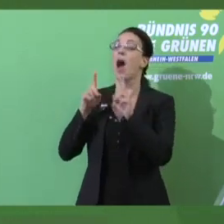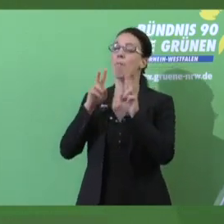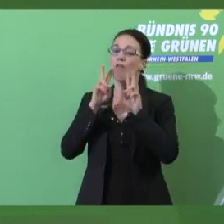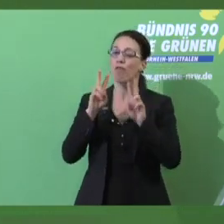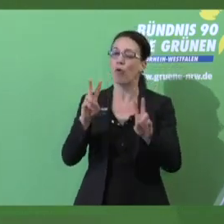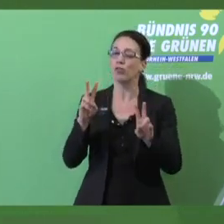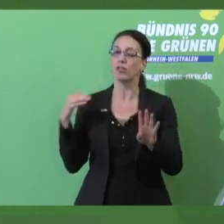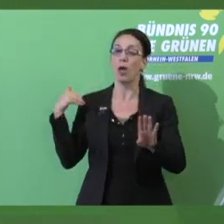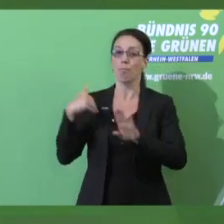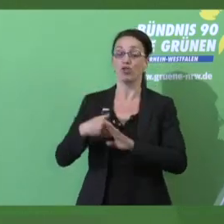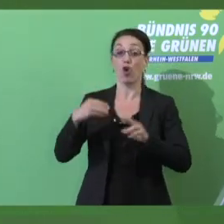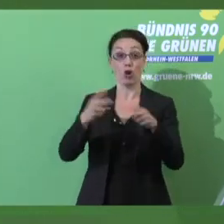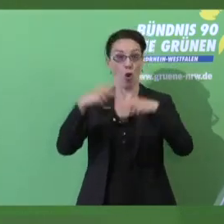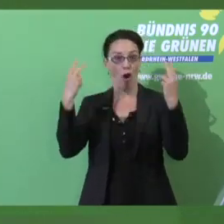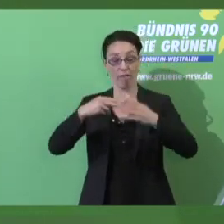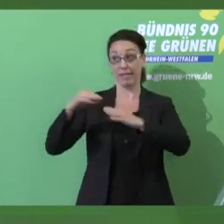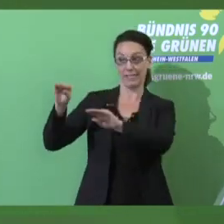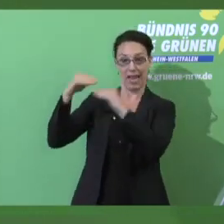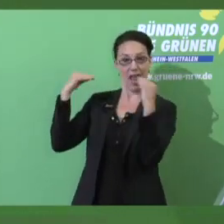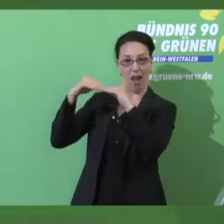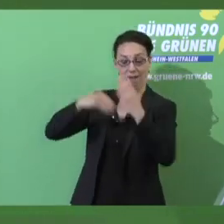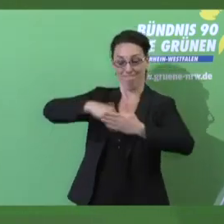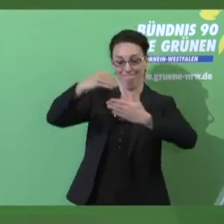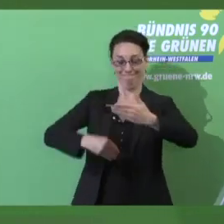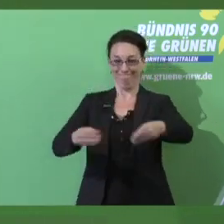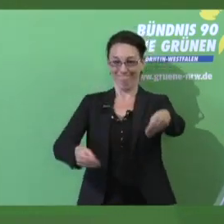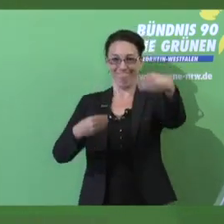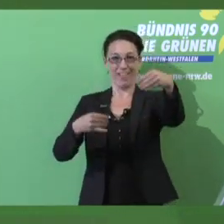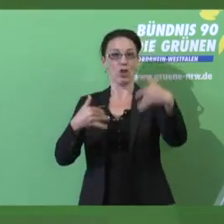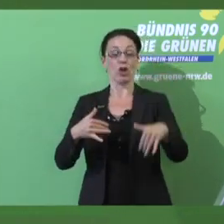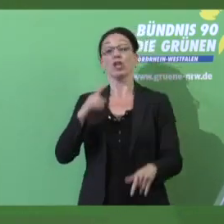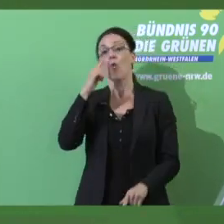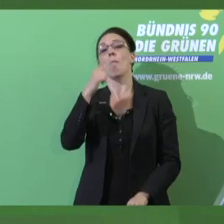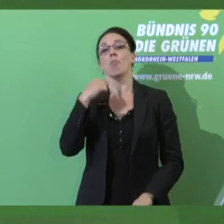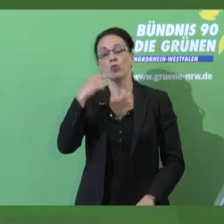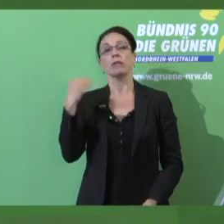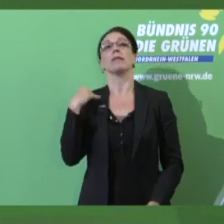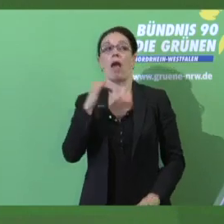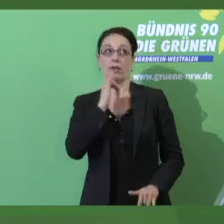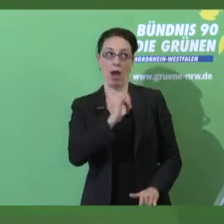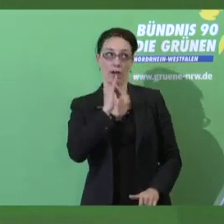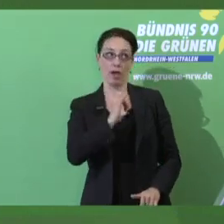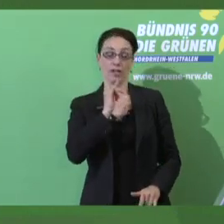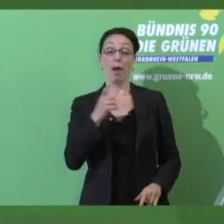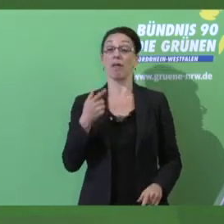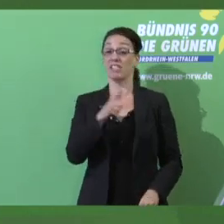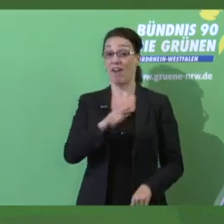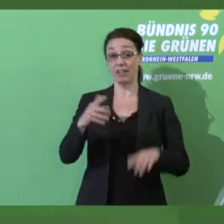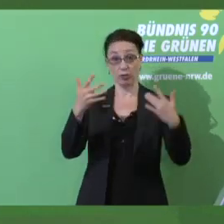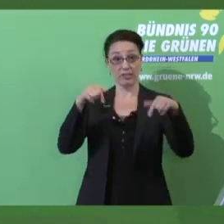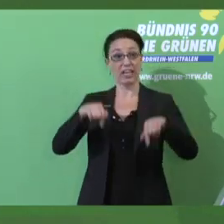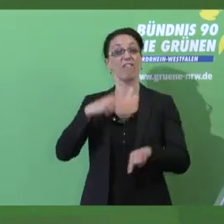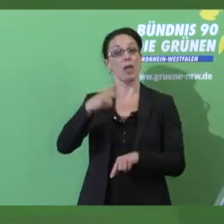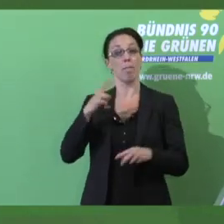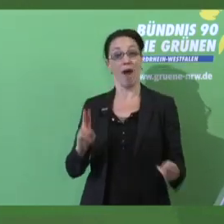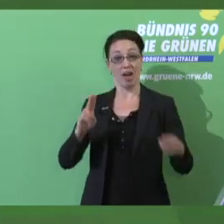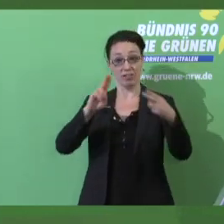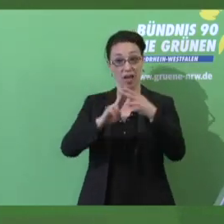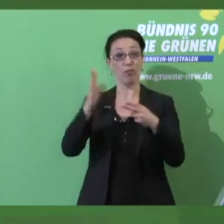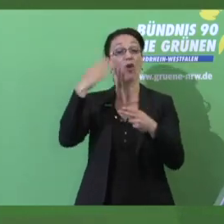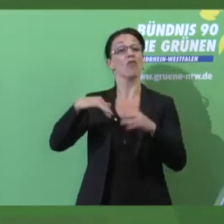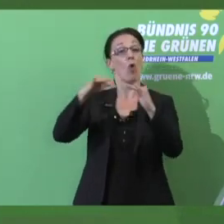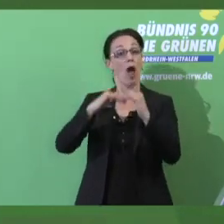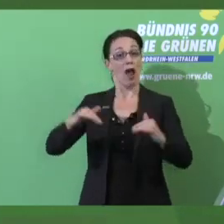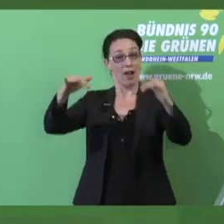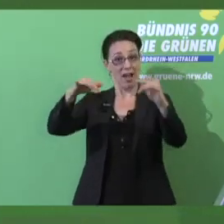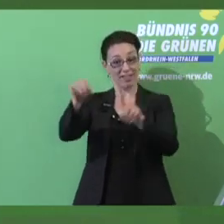noch nichts unterschrieben. Es sind nur Zusagen, mündliche Zusagen und wir hatten schon mal 2010 einen Bahngipfel hier vor der Landtagswahl, damals noch mit Rüttgers